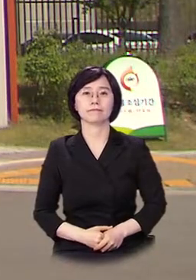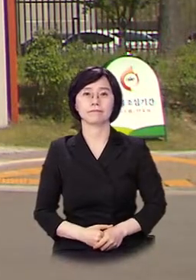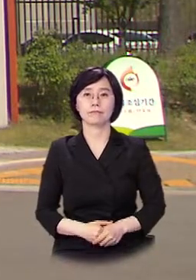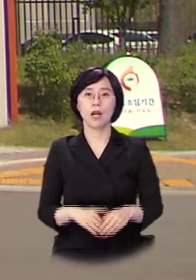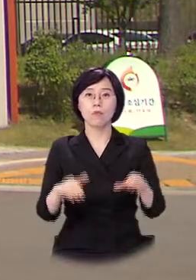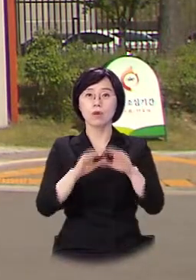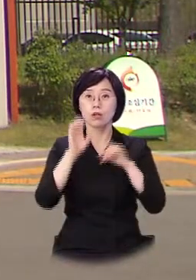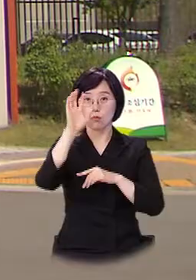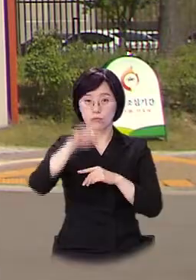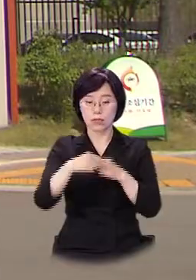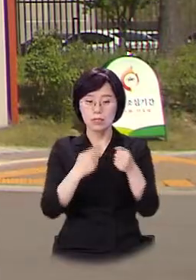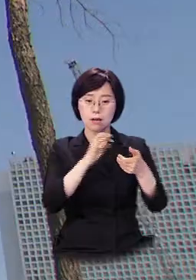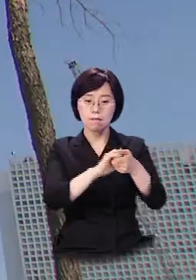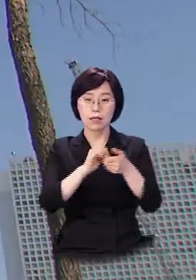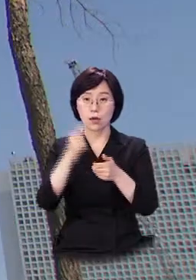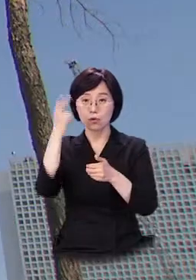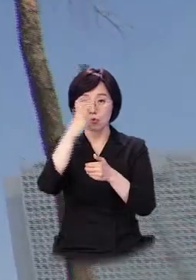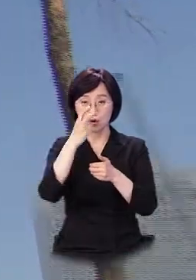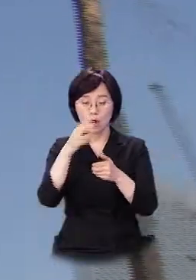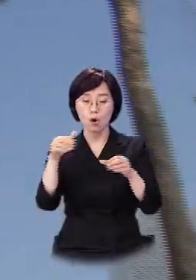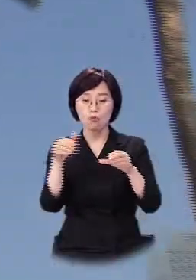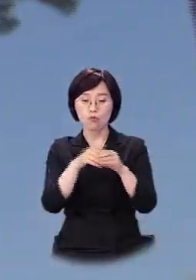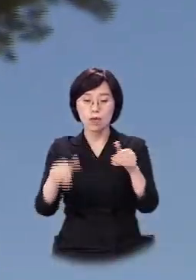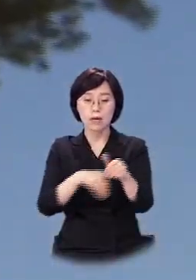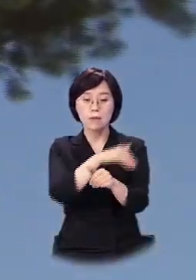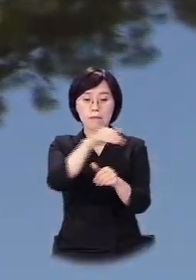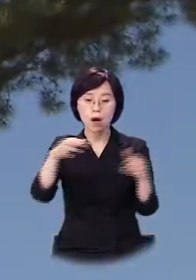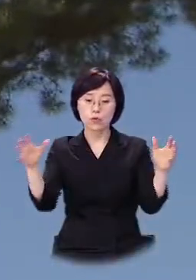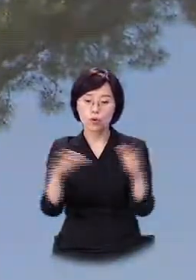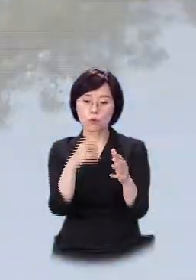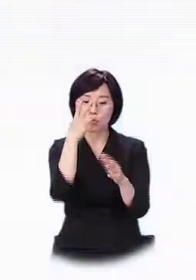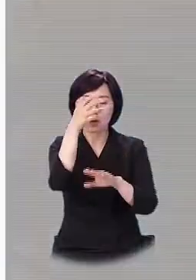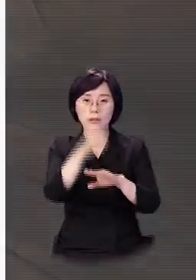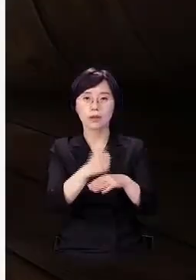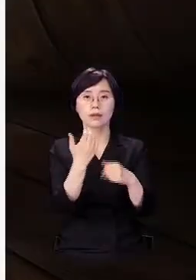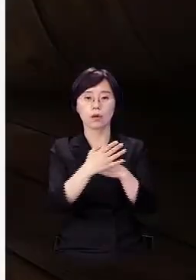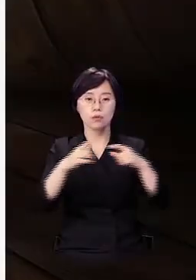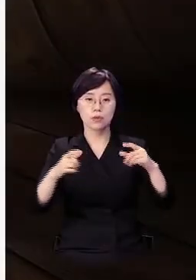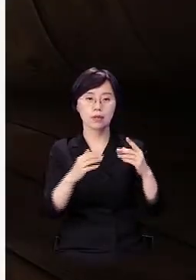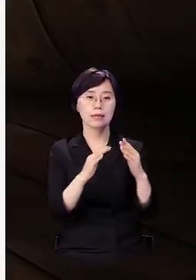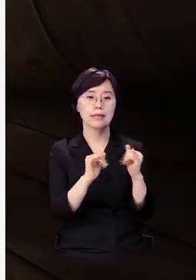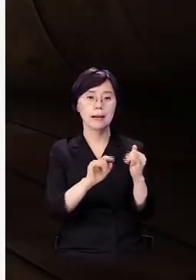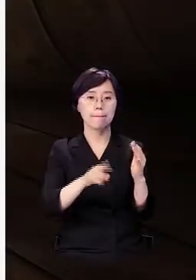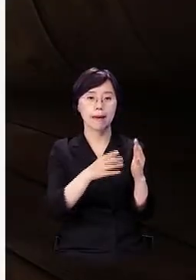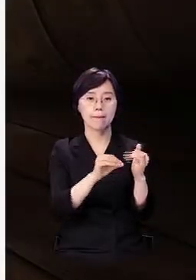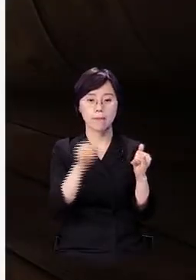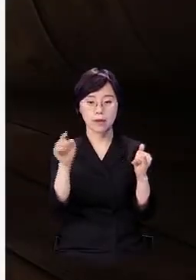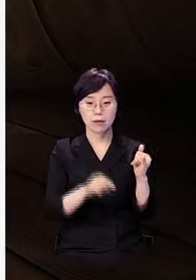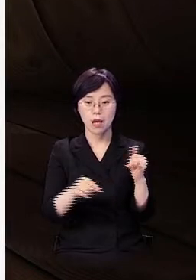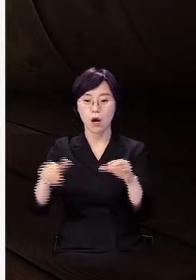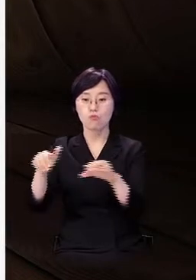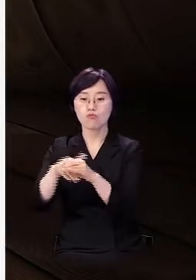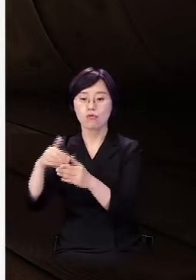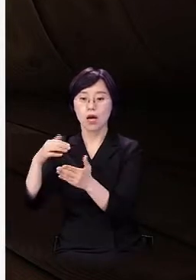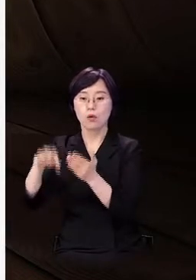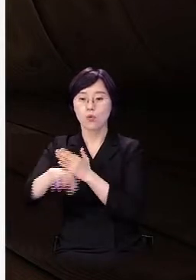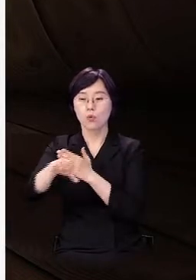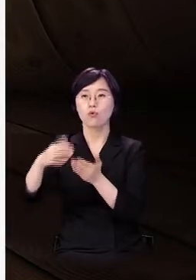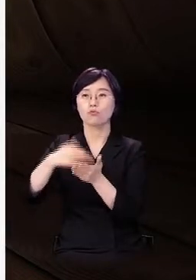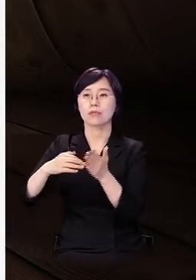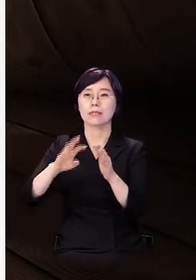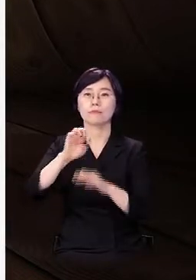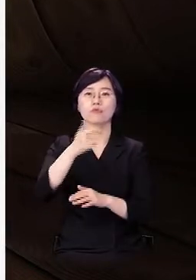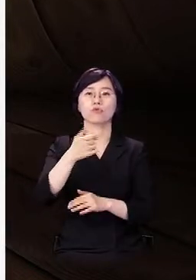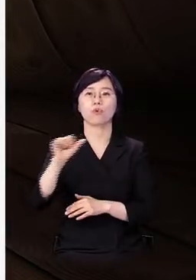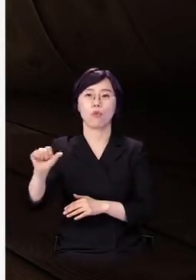문체부가 2년마다 조사하는 문화 기반 시설 총람 에 따르면 대구에 인구 100만 명당 문화시설 수는 36.5